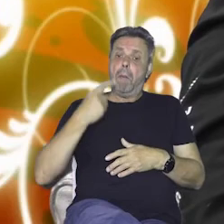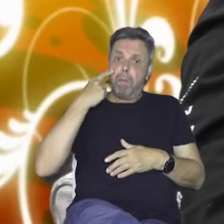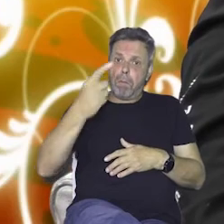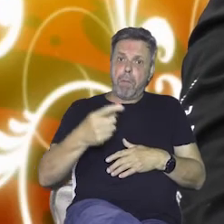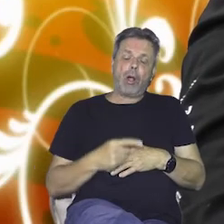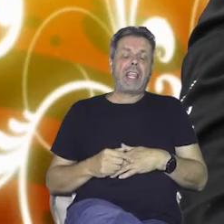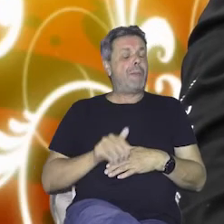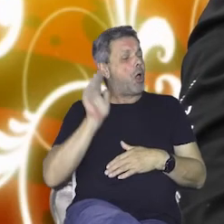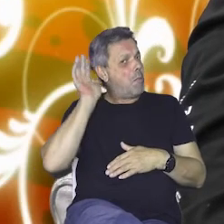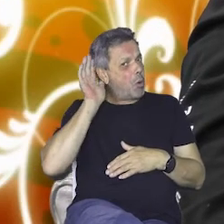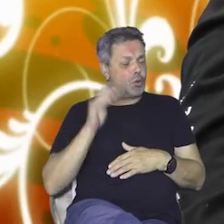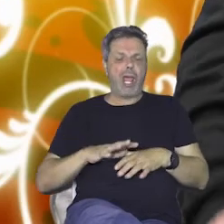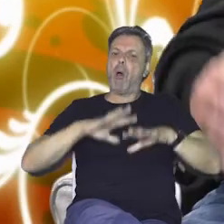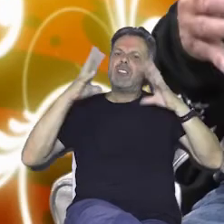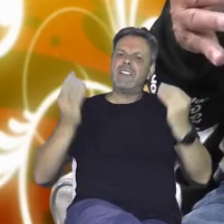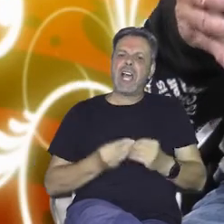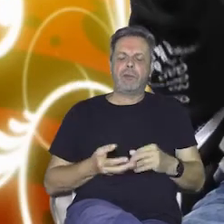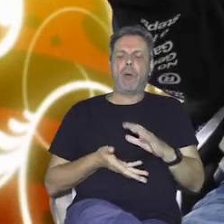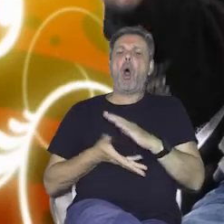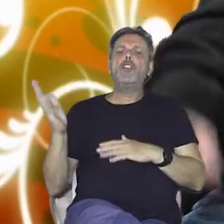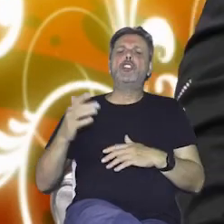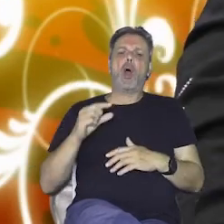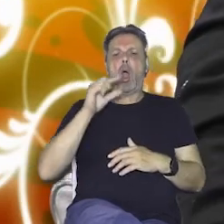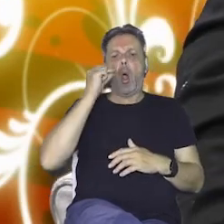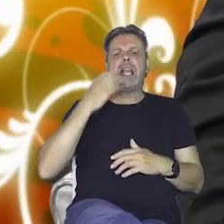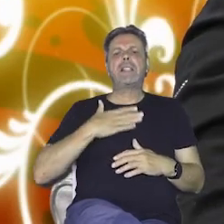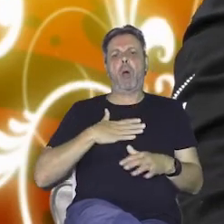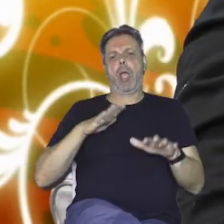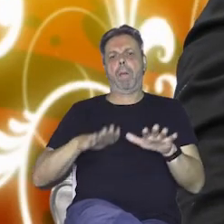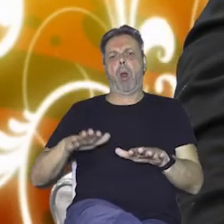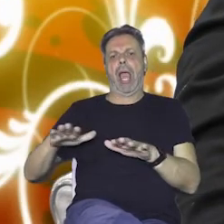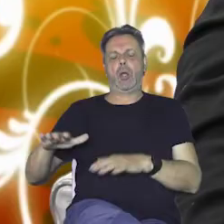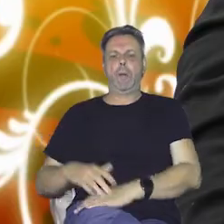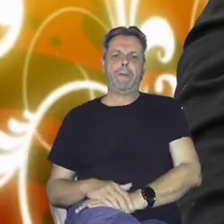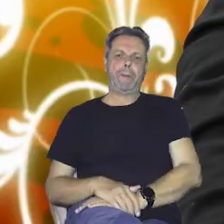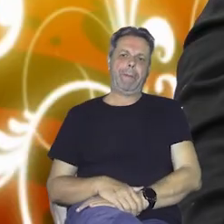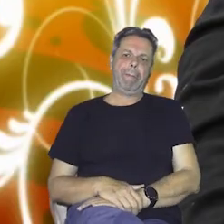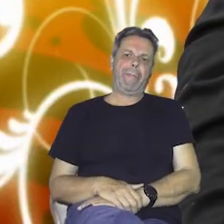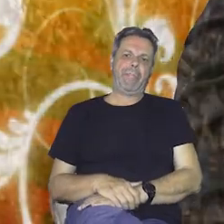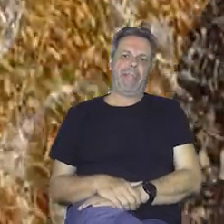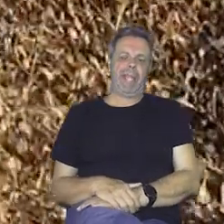i poslušamo svi zajedno. Otišao je otac moj polako. Evo ga.